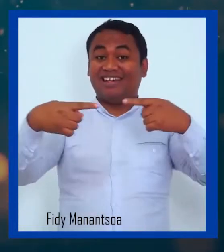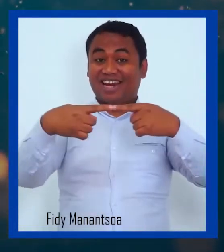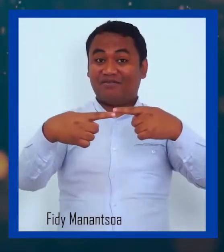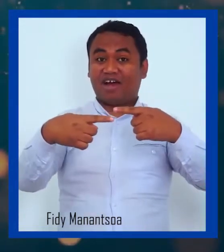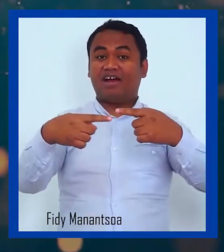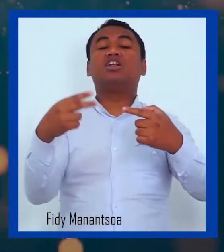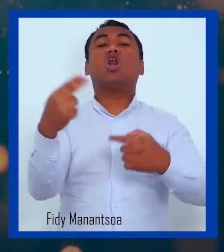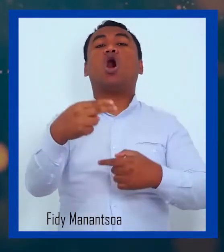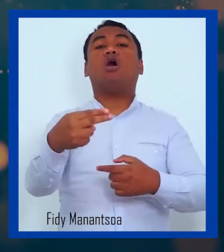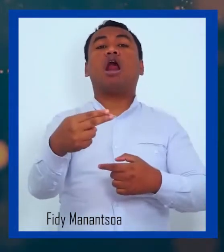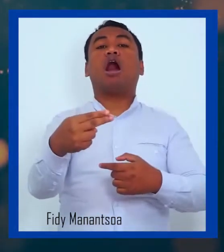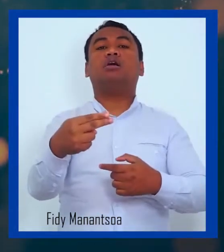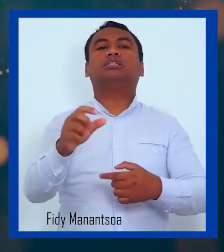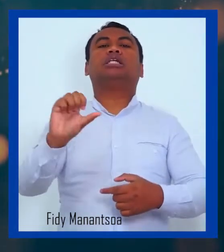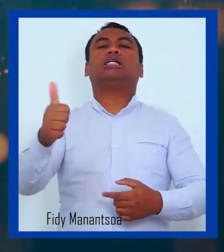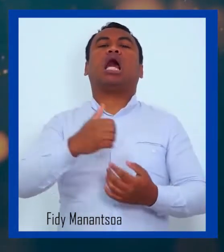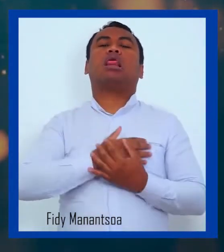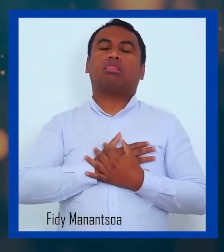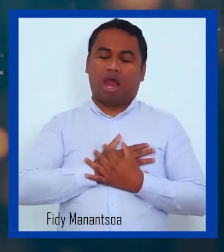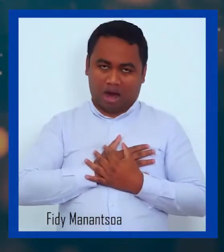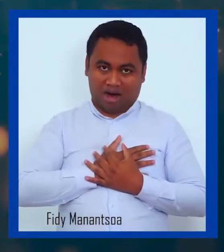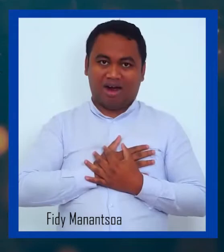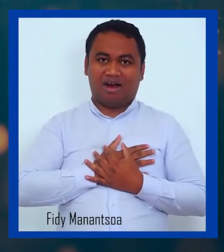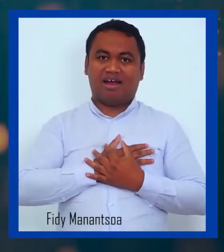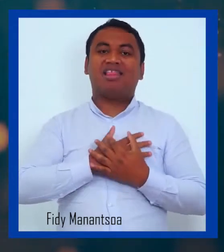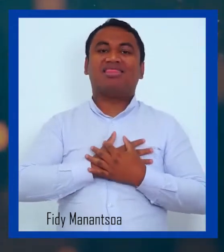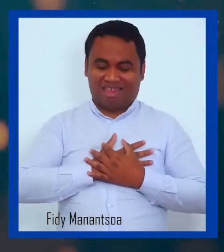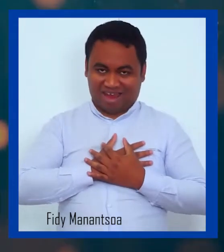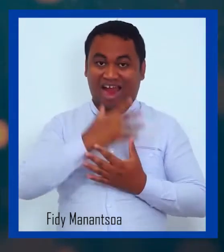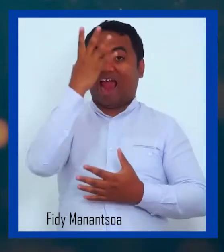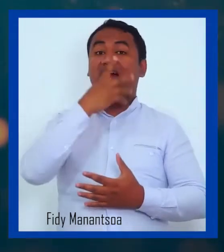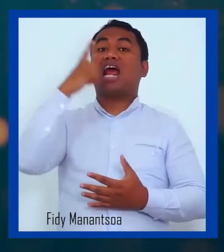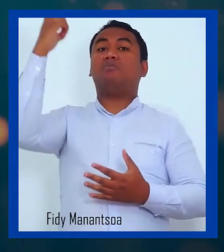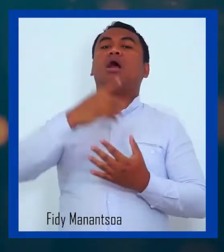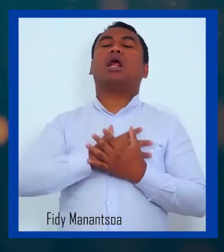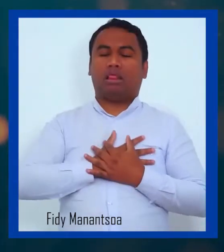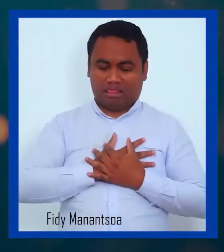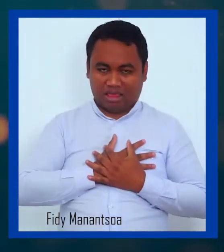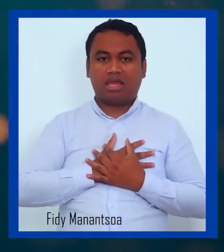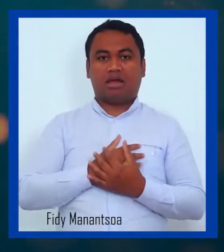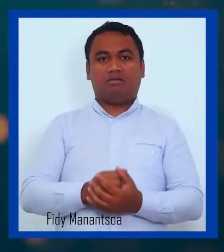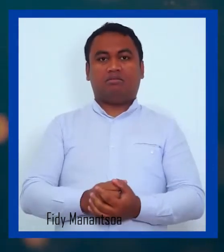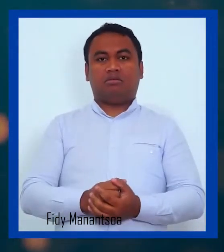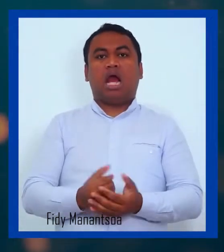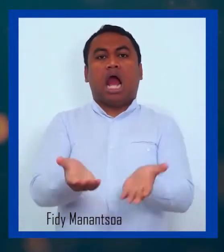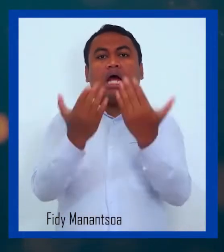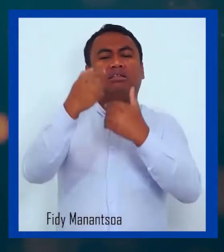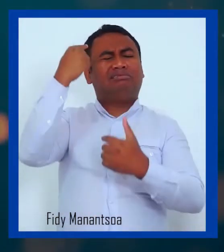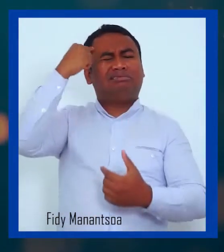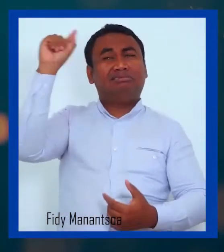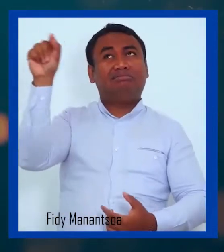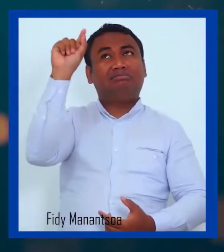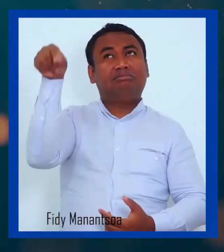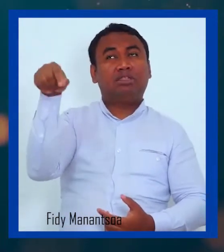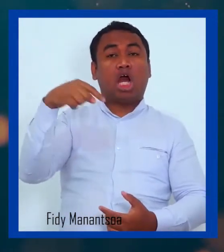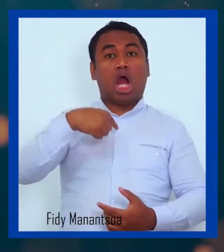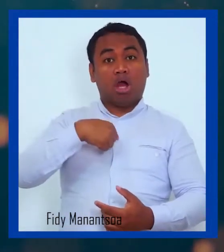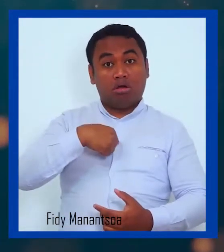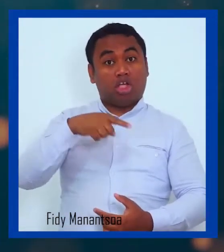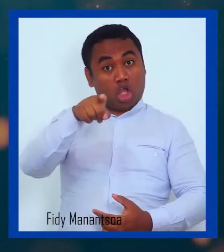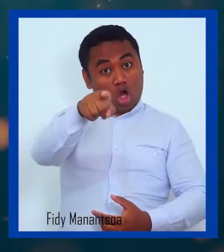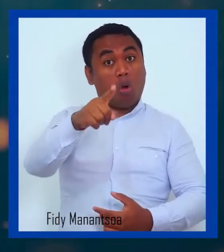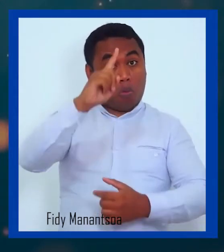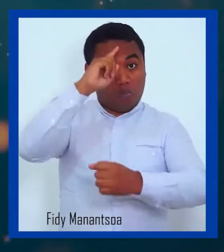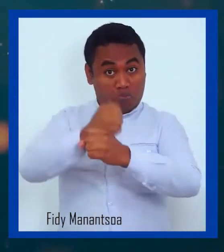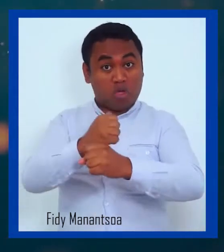ho tsapanao mihitsy. Maninona moa ianao no hametrahana an'izany fanontaniana izany manao hoe tena mino ve ianao fa tena tianao